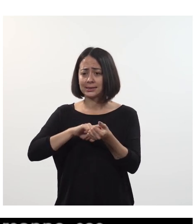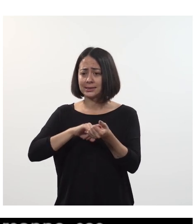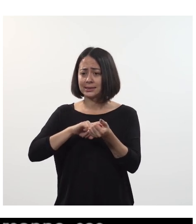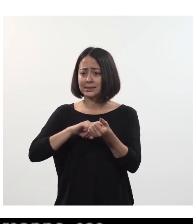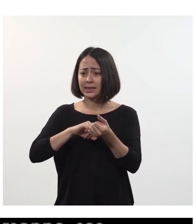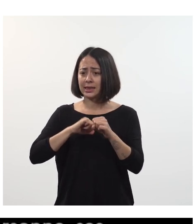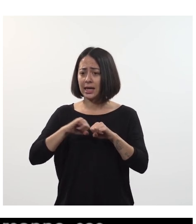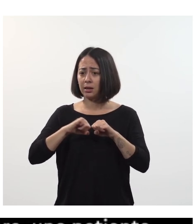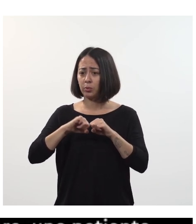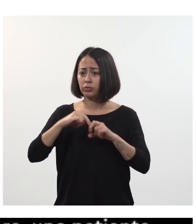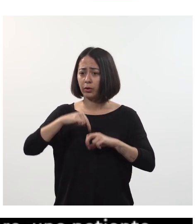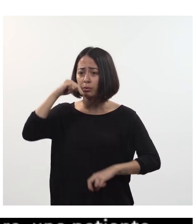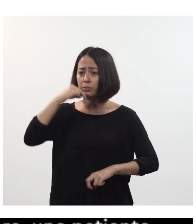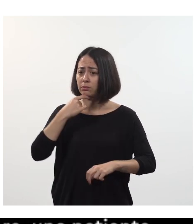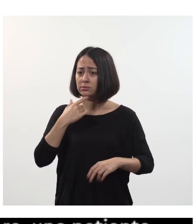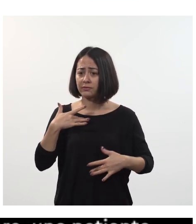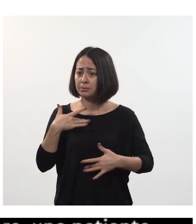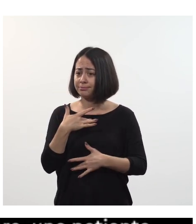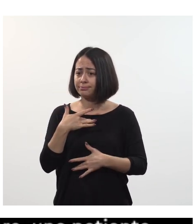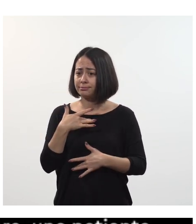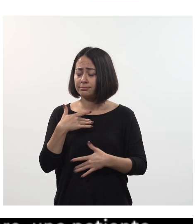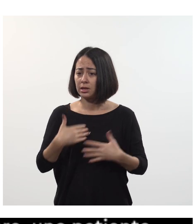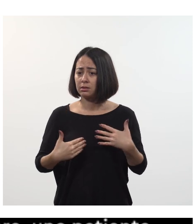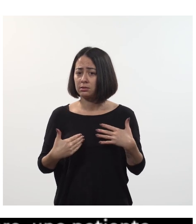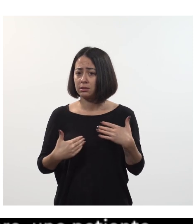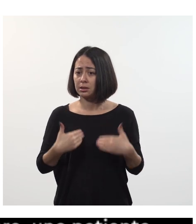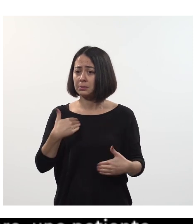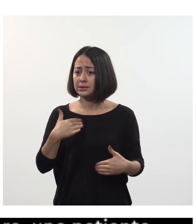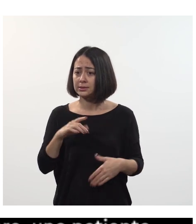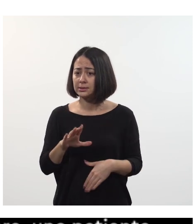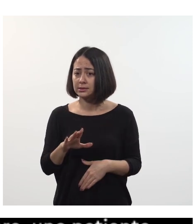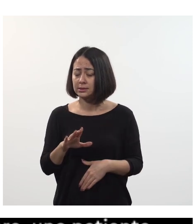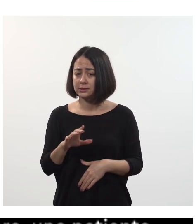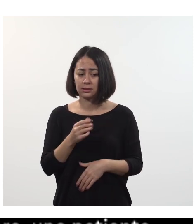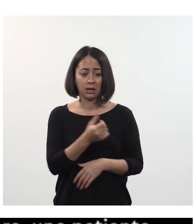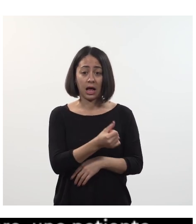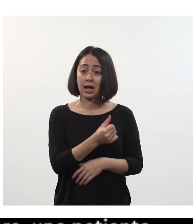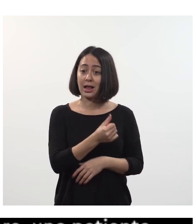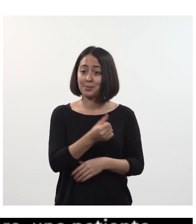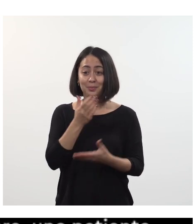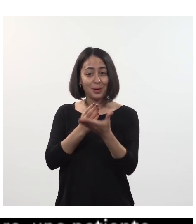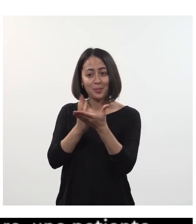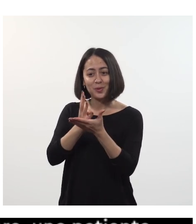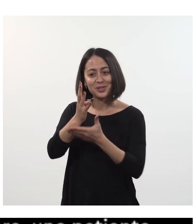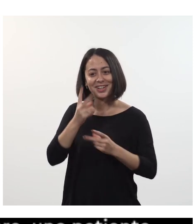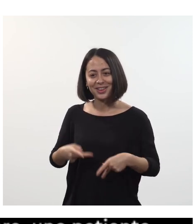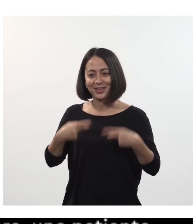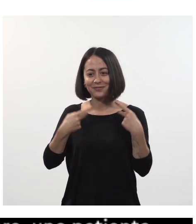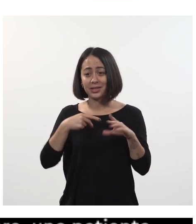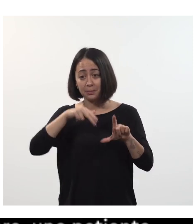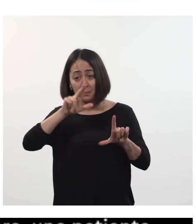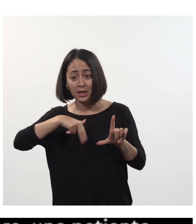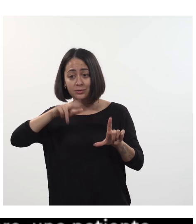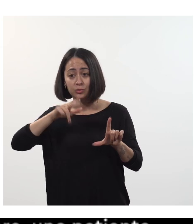une paralysie. Donc c'était une patiente qui, elle, avait un projet, un peigné, hein, et c'était de poursuivre son action,